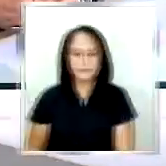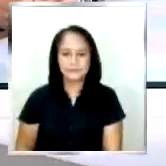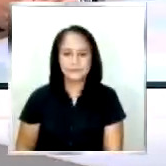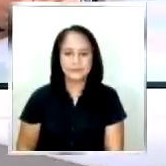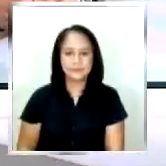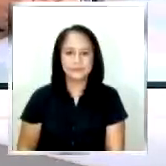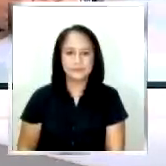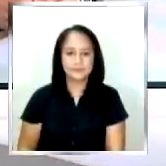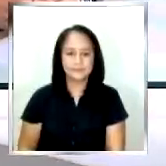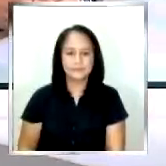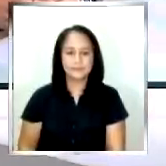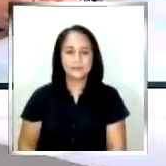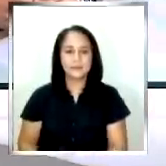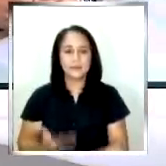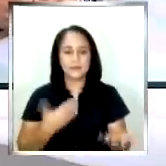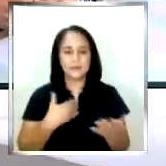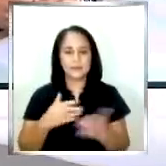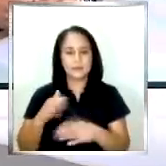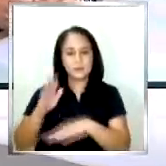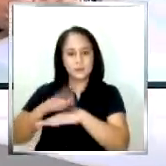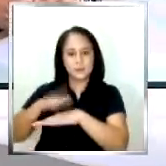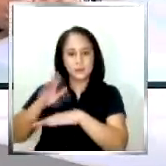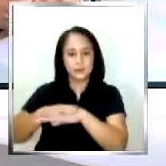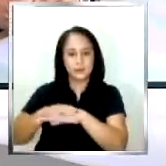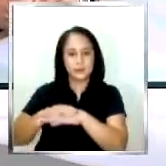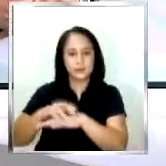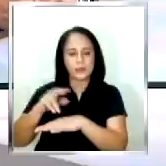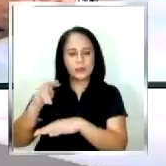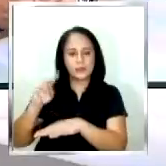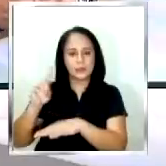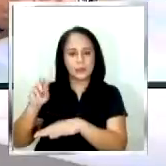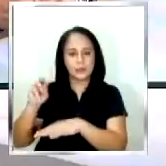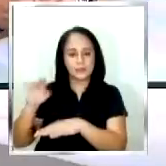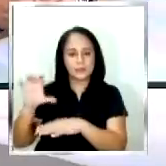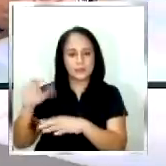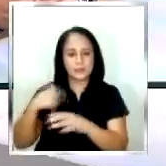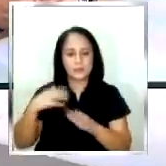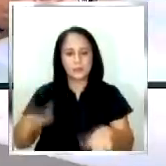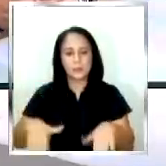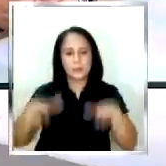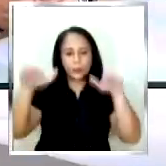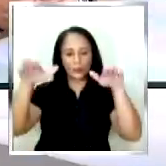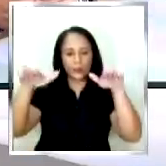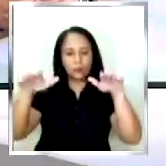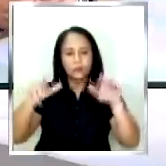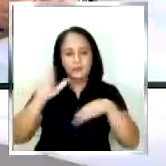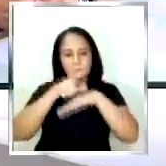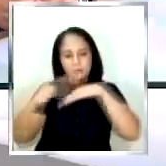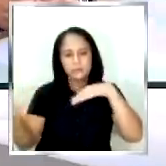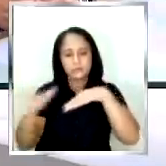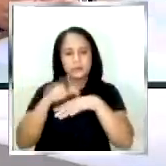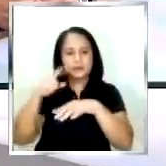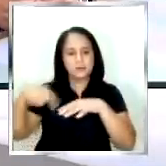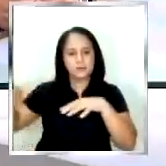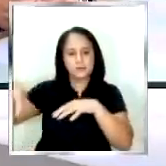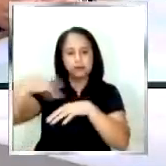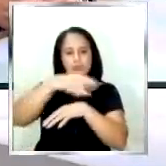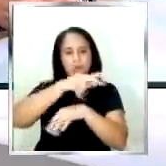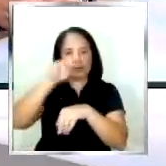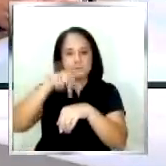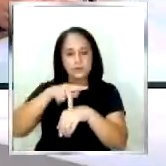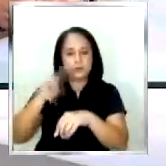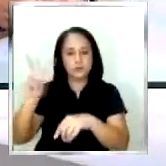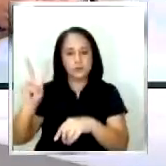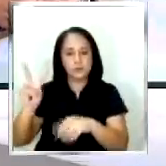Baka puso, nagbabala ang NDRRMC na posible magdulot ng pagbahat landslide sa ilang bahagi ng bansa ang pagulang dala ng dalawang LPA at